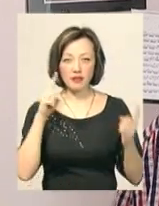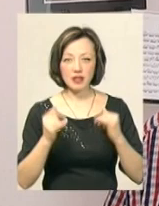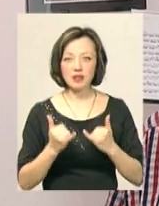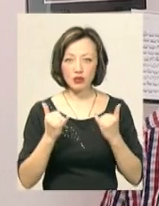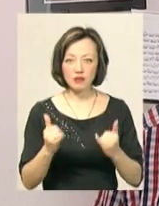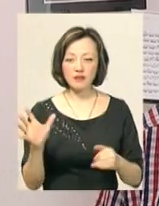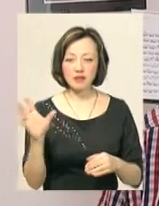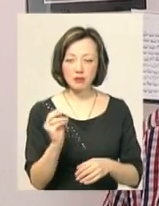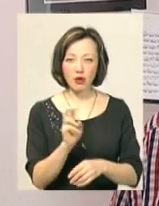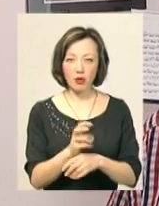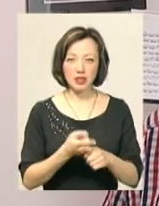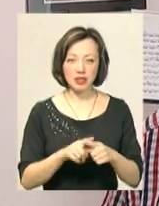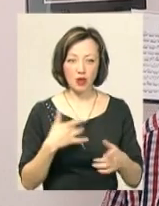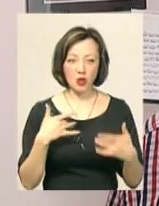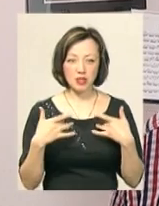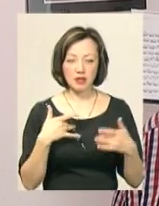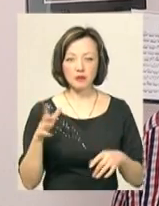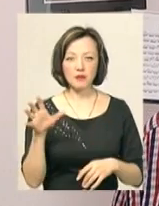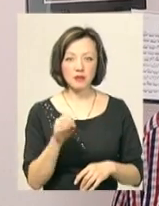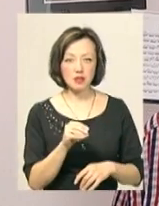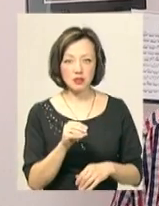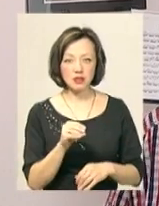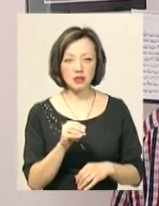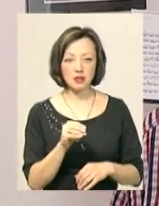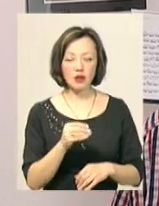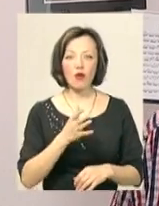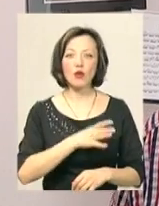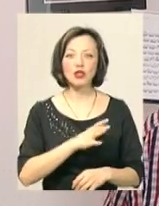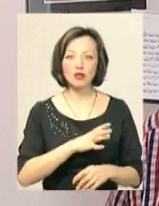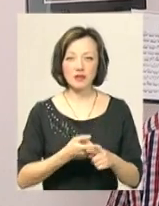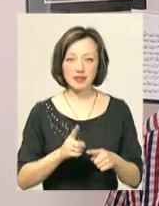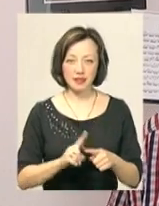якого всі і приходять на ці концерти, бо всі в очікуванні